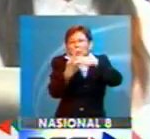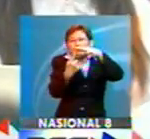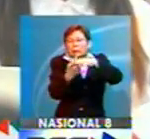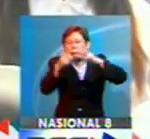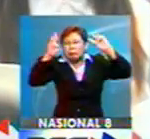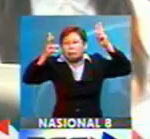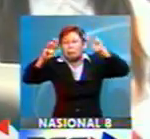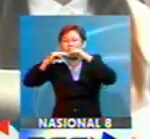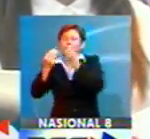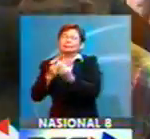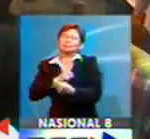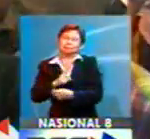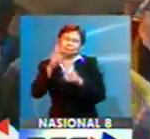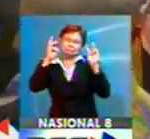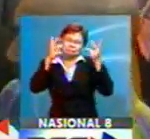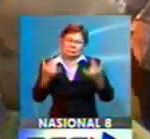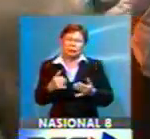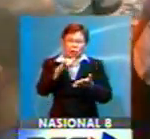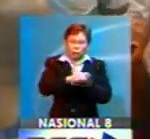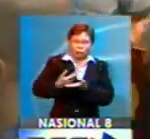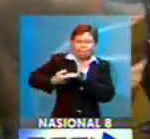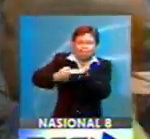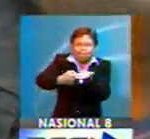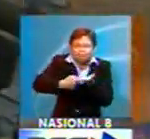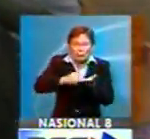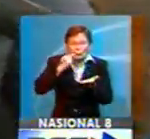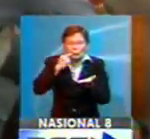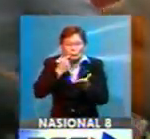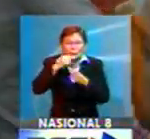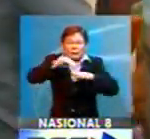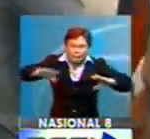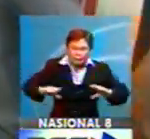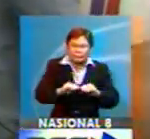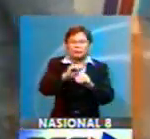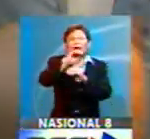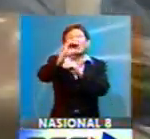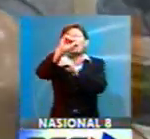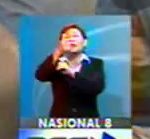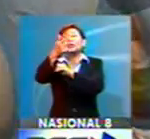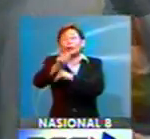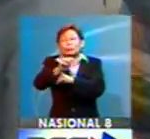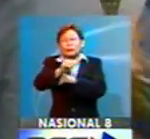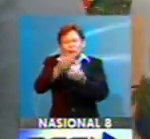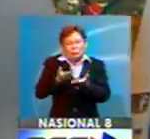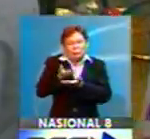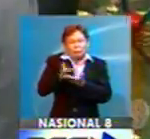kalangan masyarakat Islam. Perkara tersebut akan dibincangkan secara serius pada mesyuarat itu dan beberapa cadangan